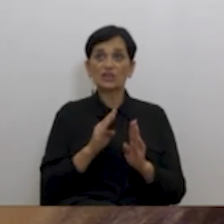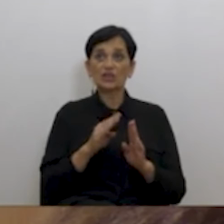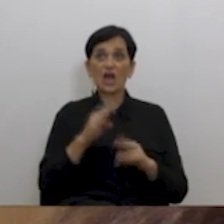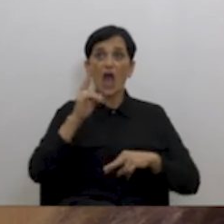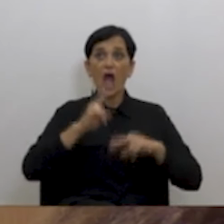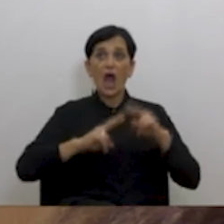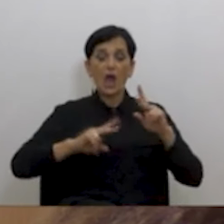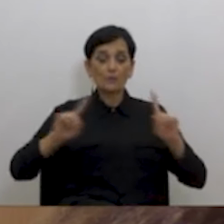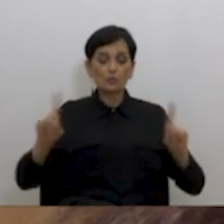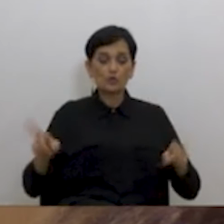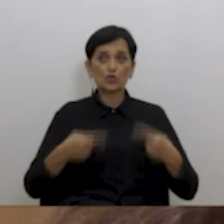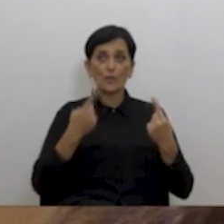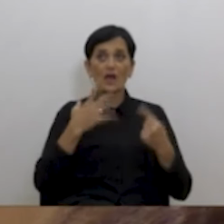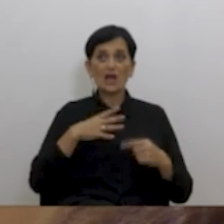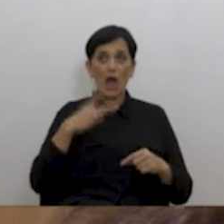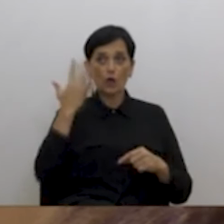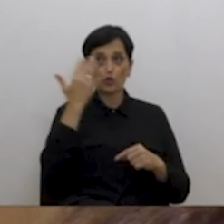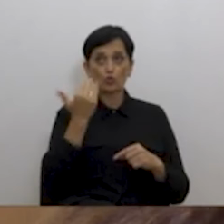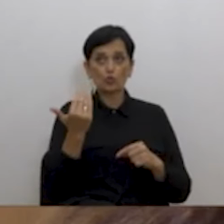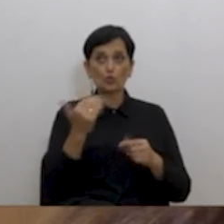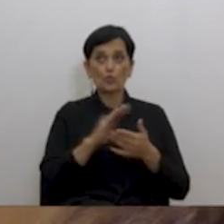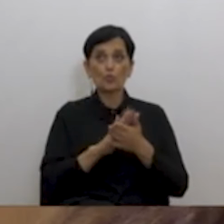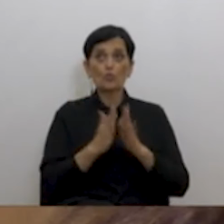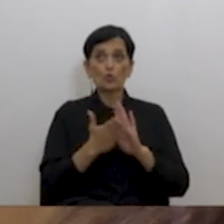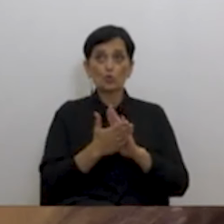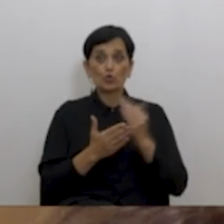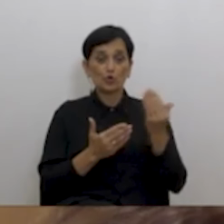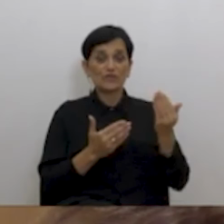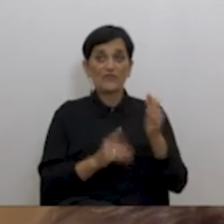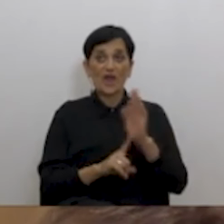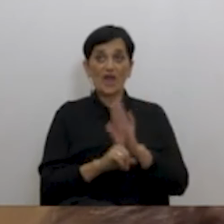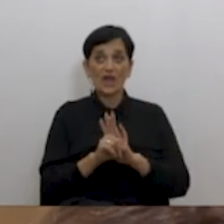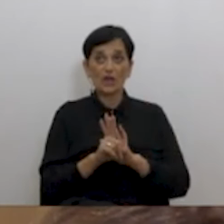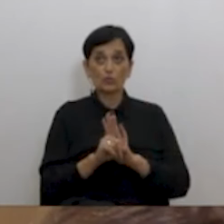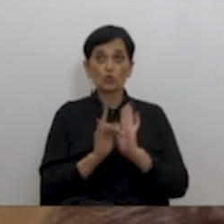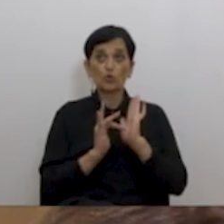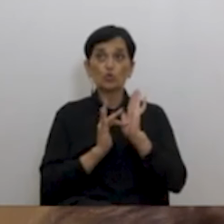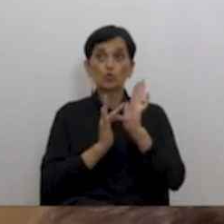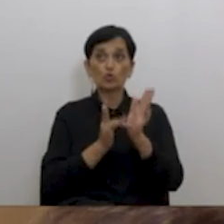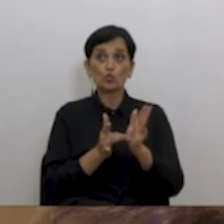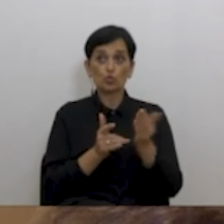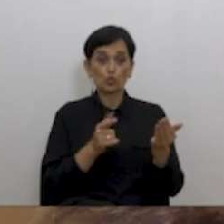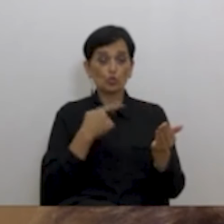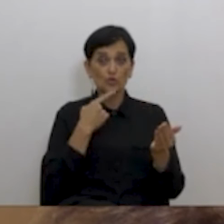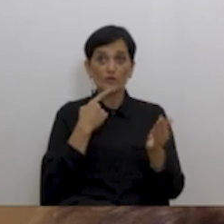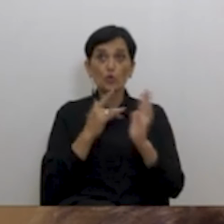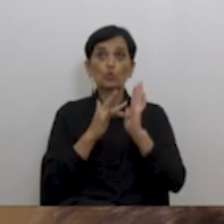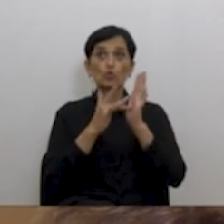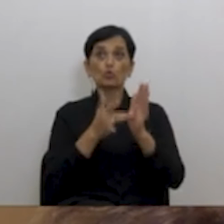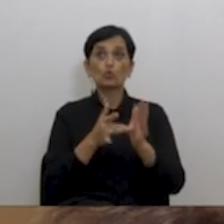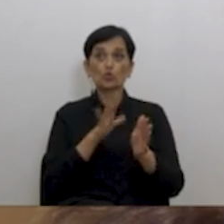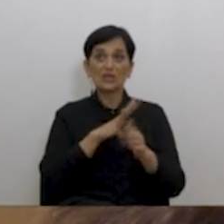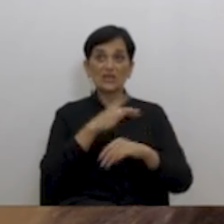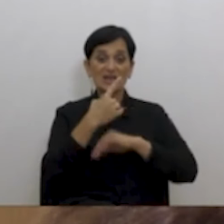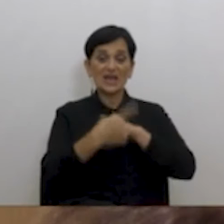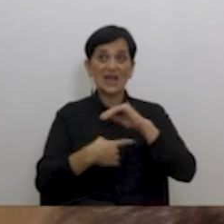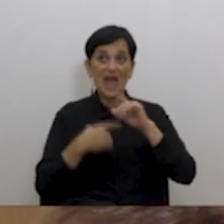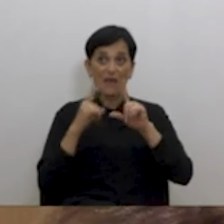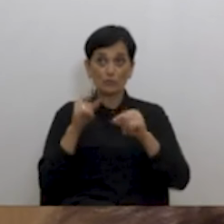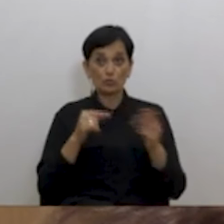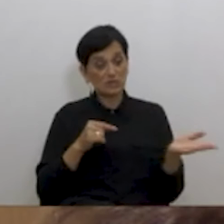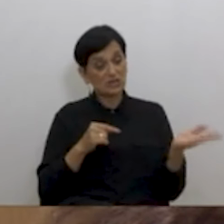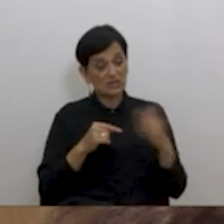აღმშენებლობას, რომელიც ქართული ოსნების პირობებში თქვენ წამოიწყეთ. Და ტურიზმიო თქვენ ახსენეთ, ტურიზულად ვიყავით თურმე ხევსურეთში. წამობრძანდით